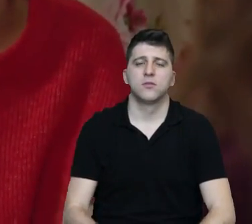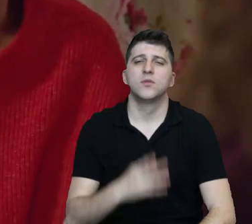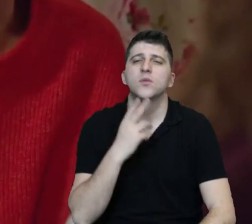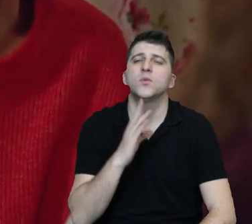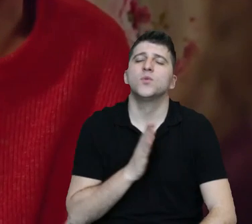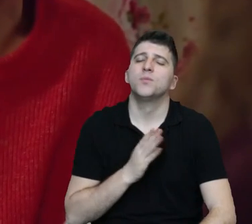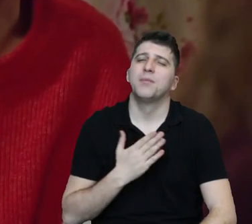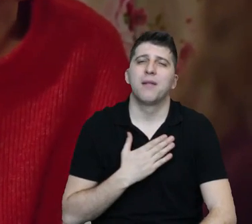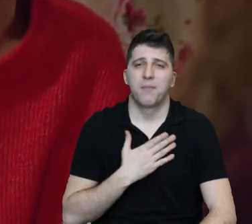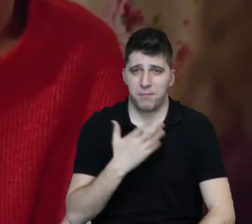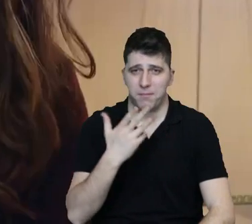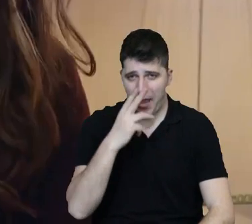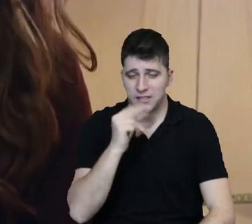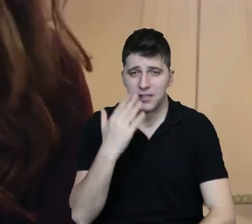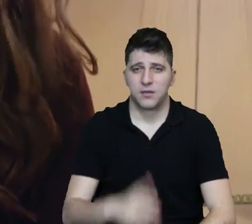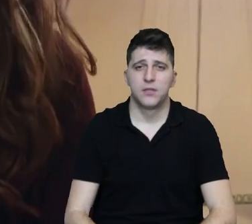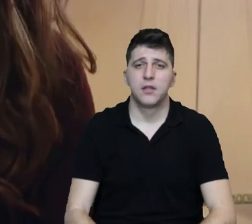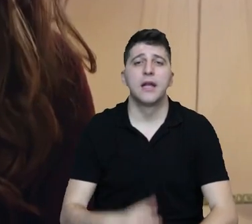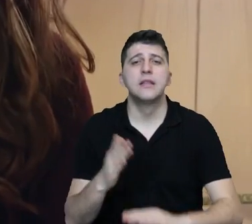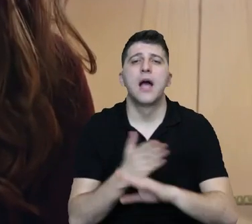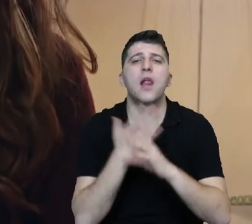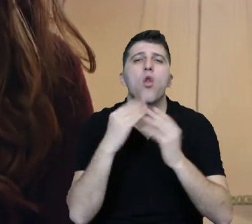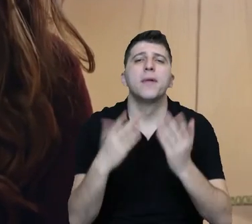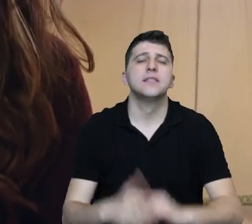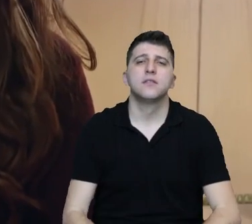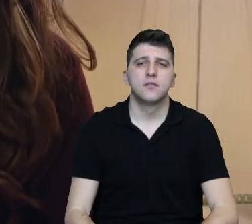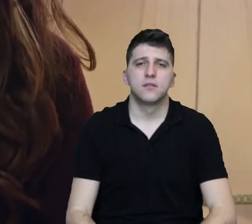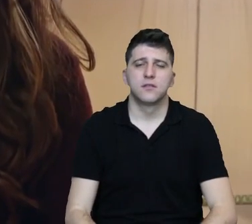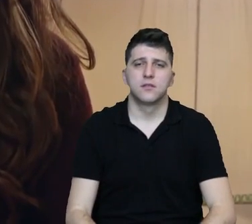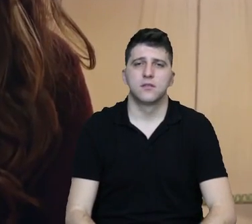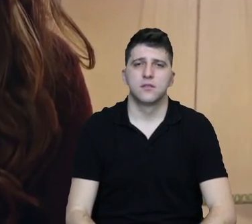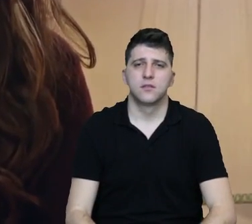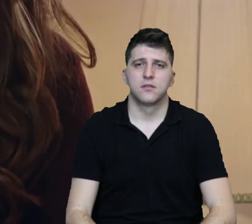benim. Beğenecekler tabii be. Hayır, neden olmasın ki?